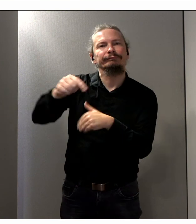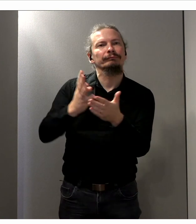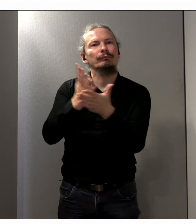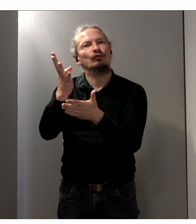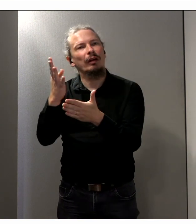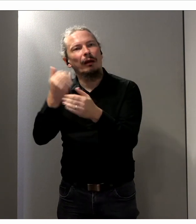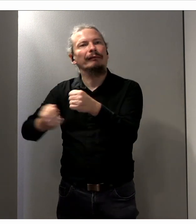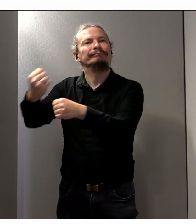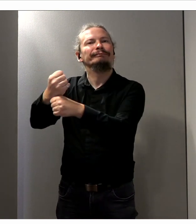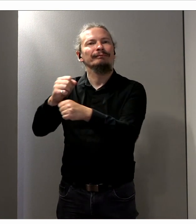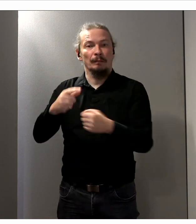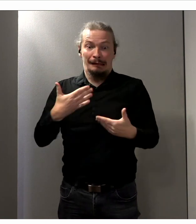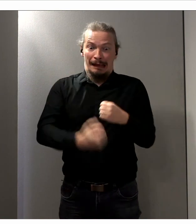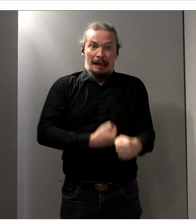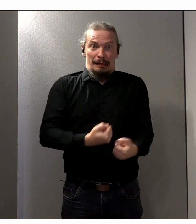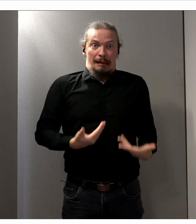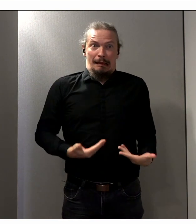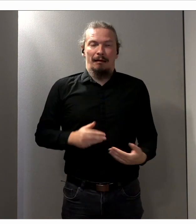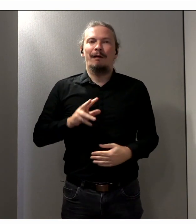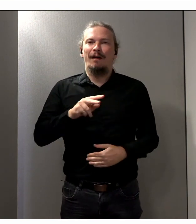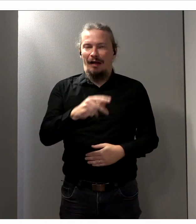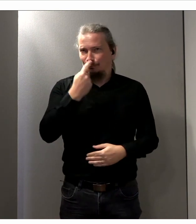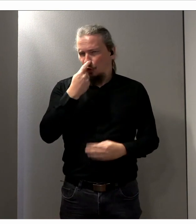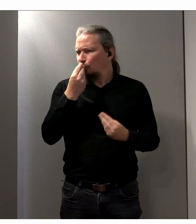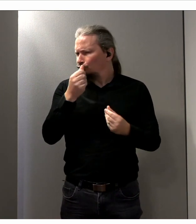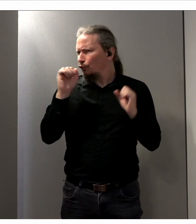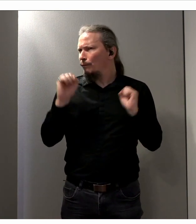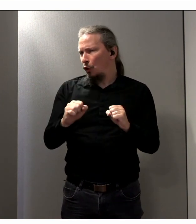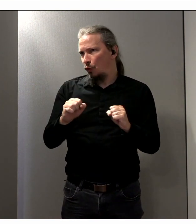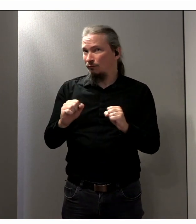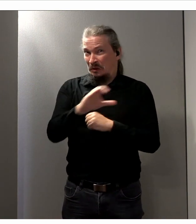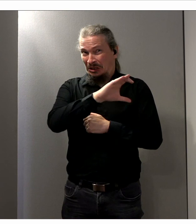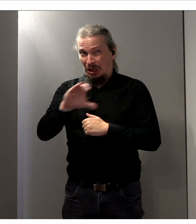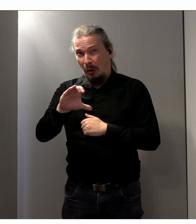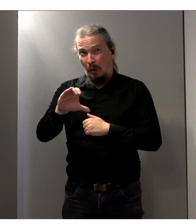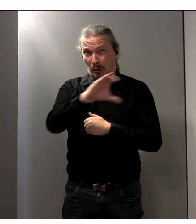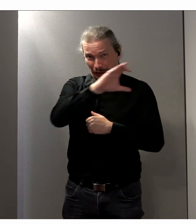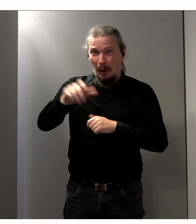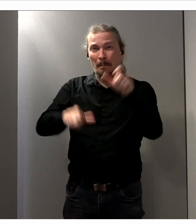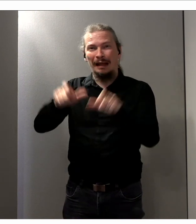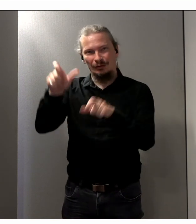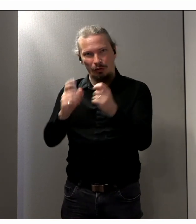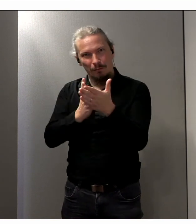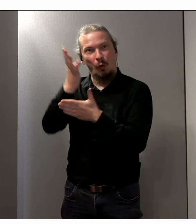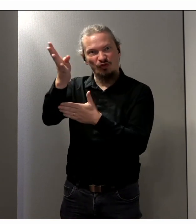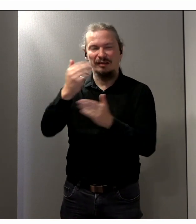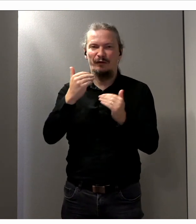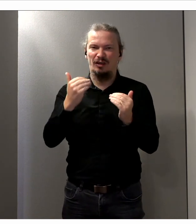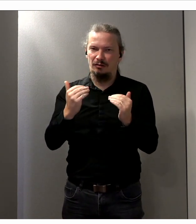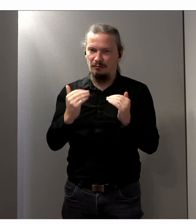de projets. Cette année, on pense qu'on va pouvoir accompagner 100 porteurs de projets, donc passer une